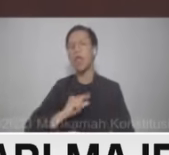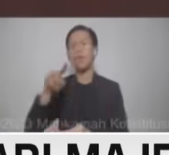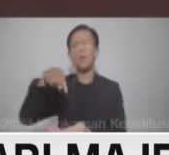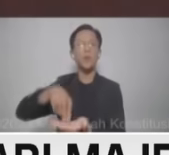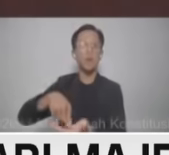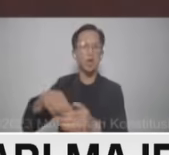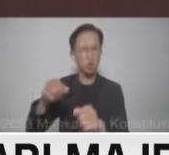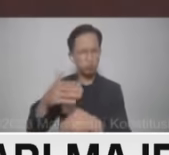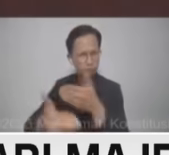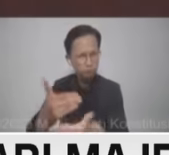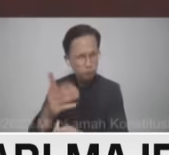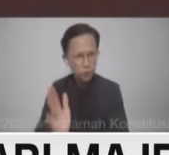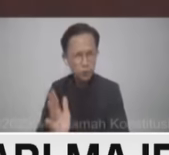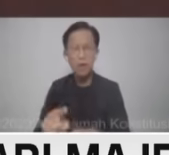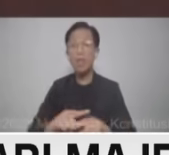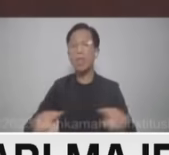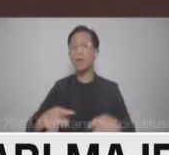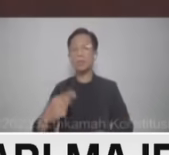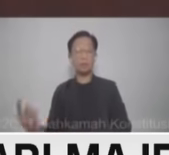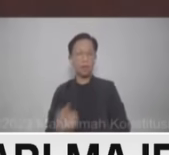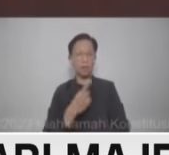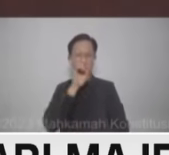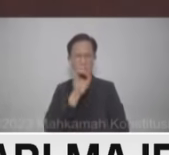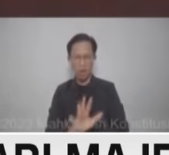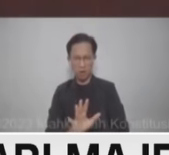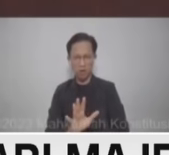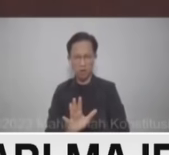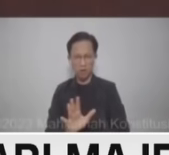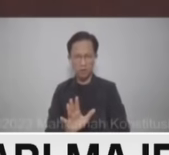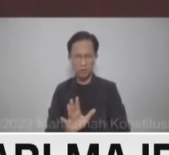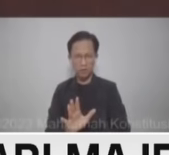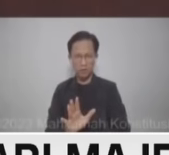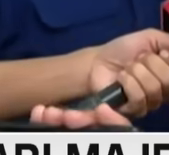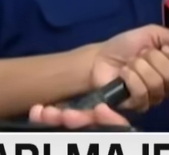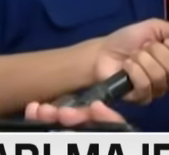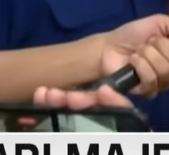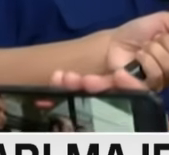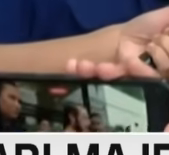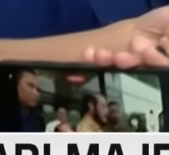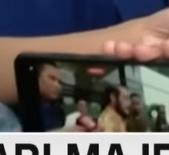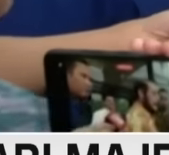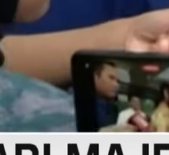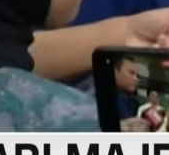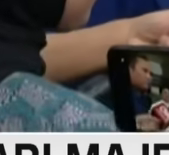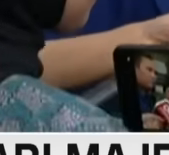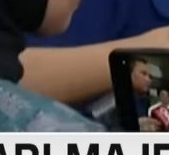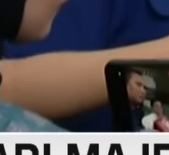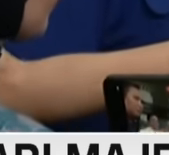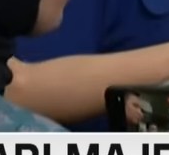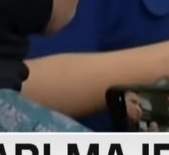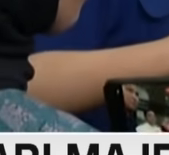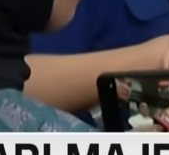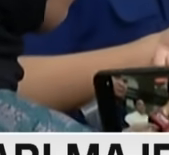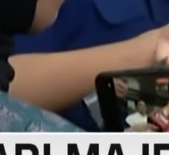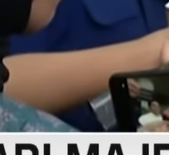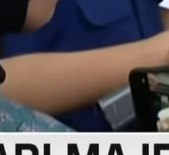perselisihan hasil melibatkan partai yang ketua umumnya adalah juga ada hubungan keluarga keponakan nah ini juga menjadi catatan